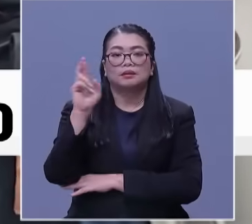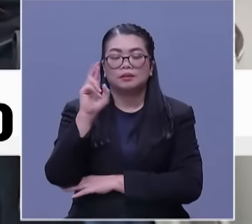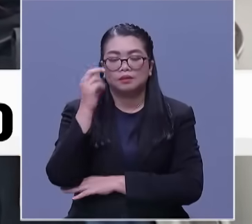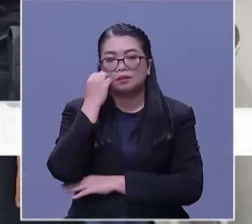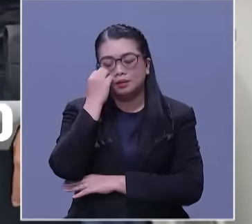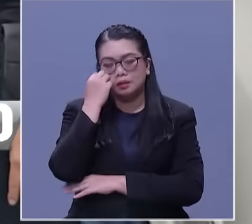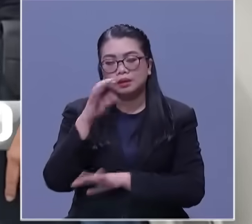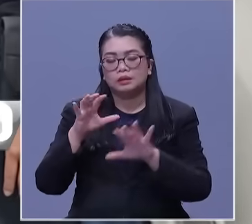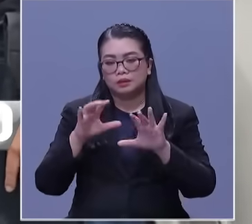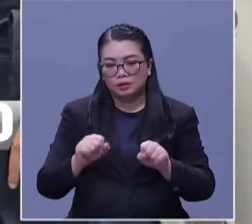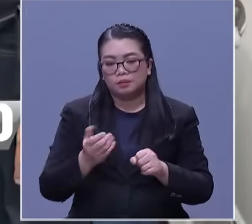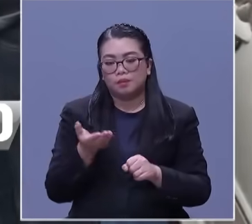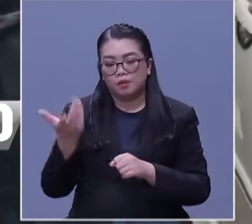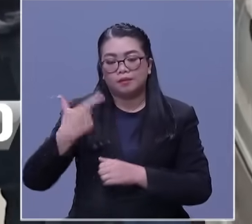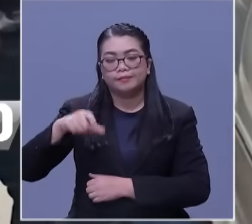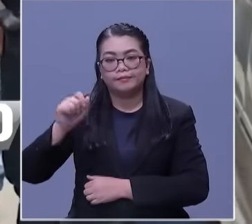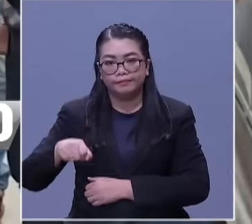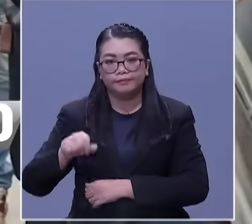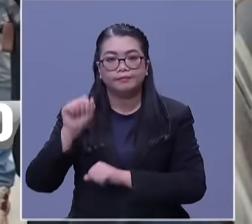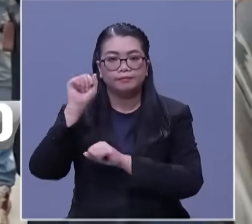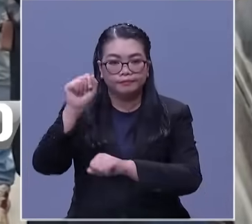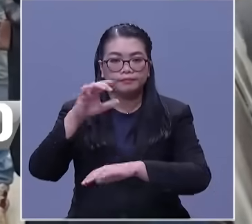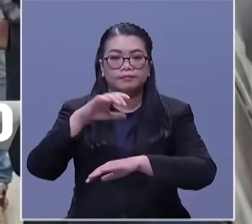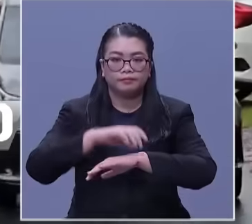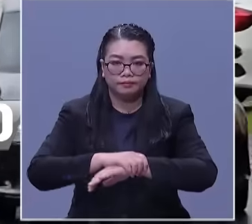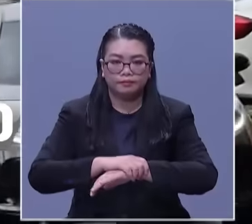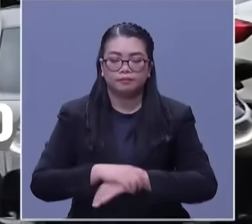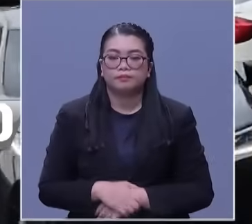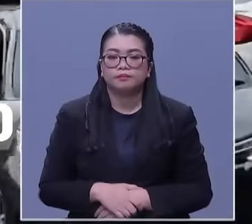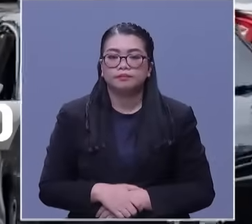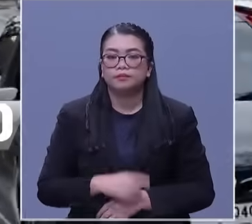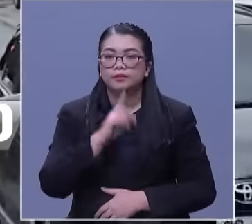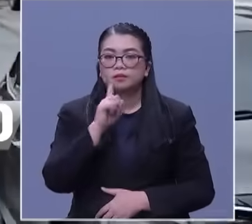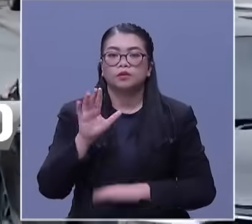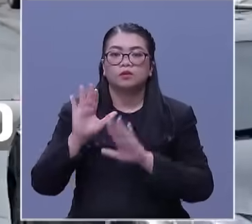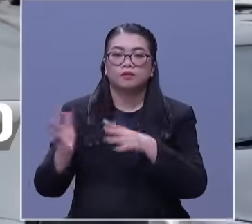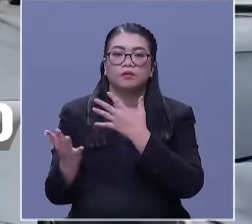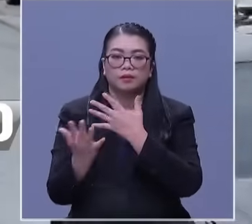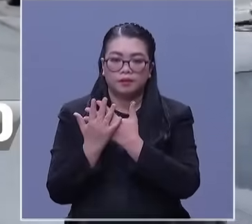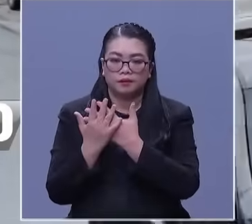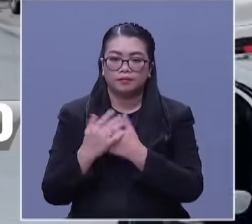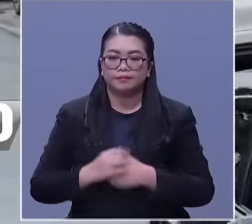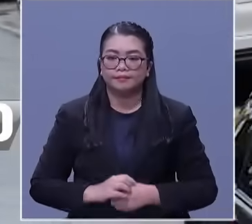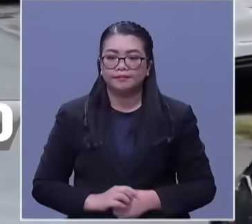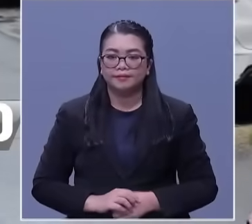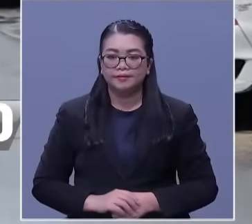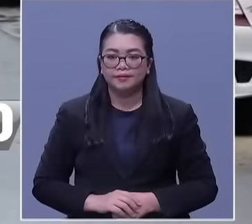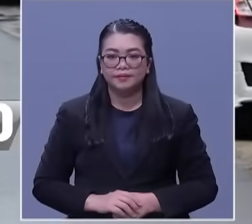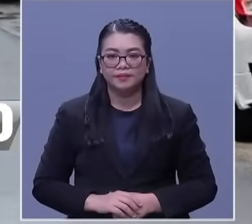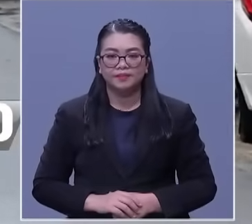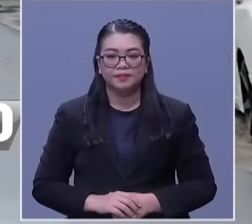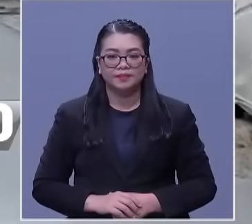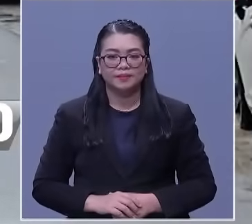เลยจะถูกควบคุมตัวไปขออำนาจศาลนครศรีธรรมราชผลัดฟ้องฝากขังเป็นผลัดแรกค่ะ